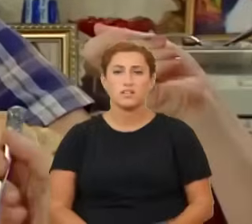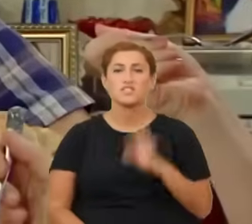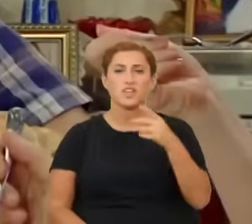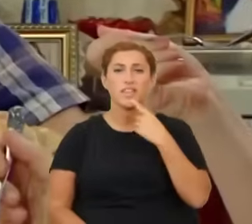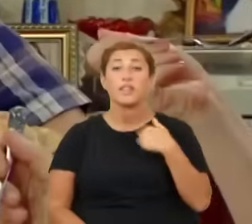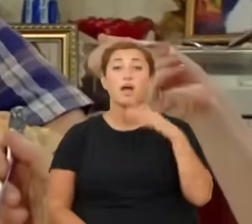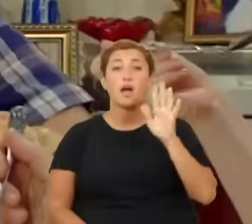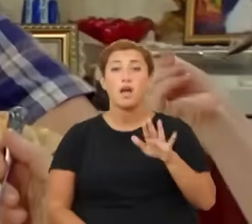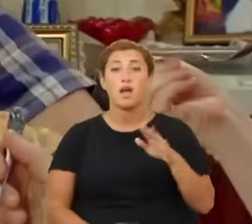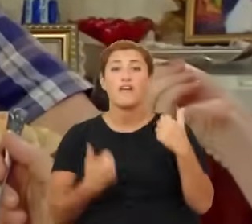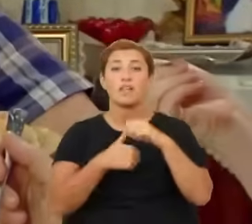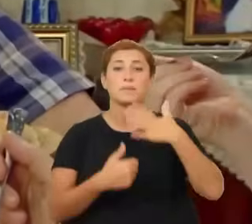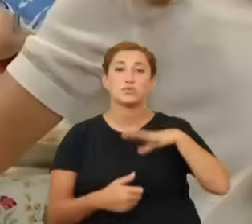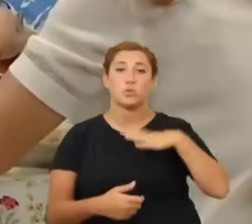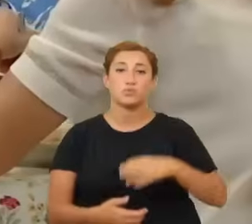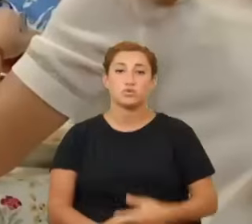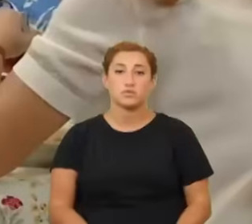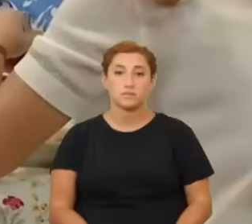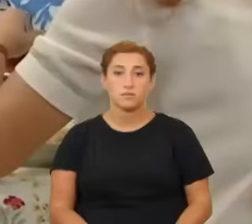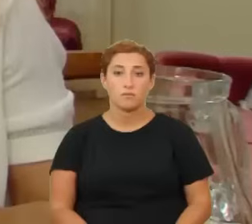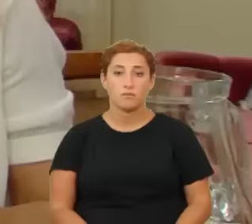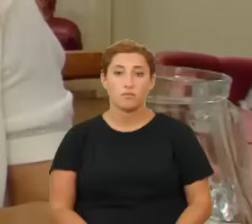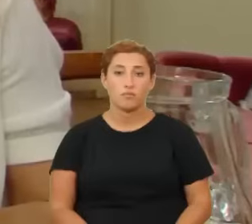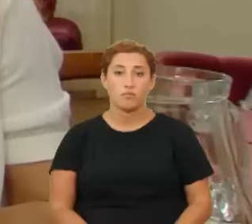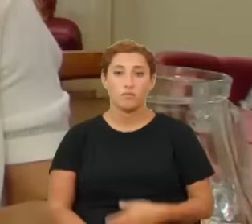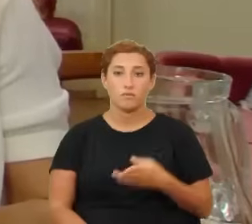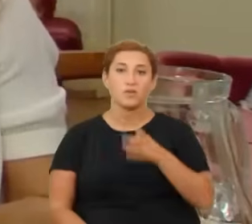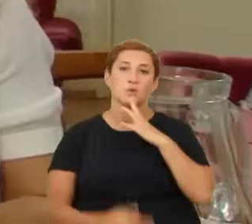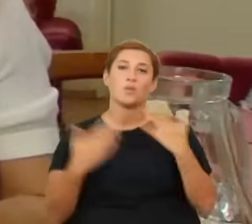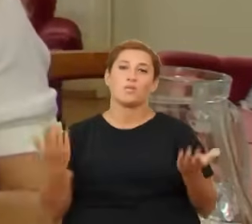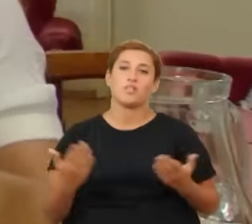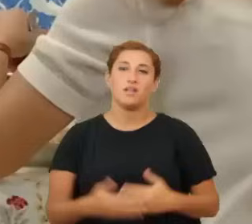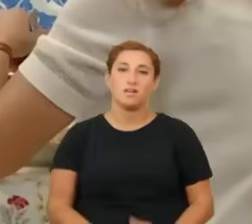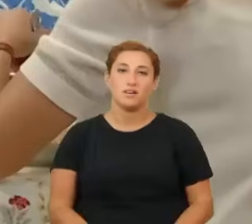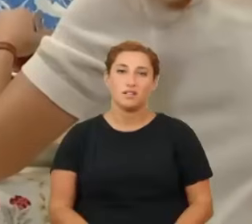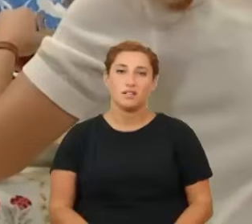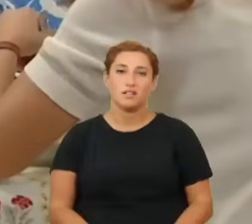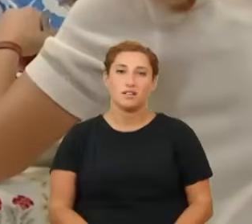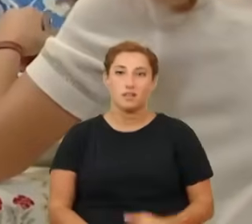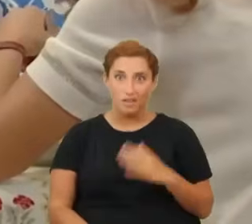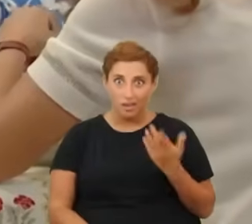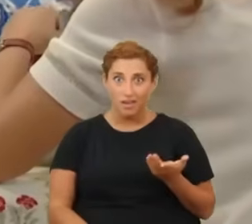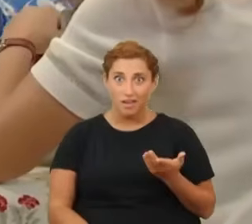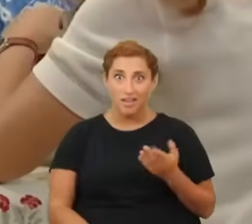Şey dedi ya, evlenmek istiyormuş. Sonunda?